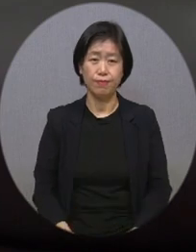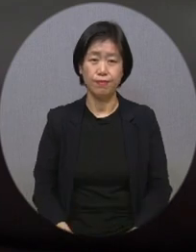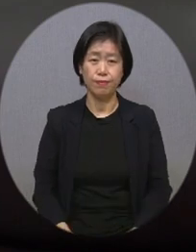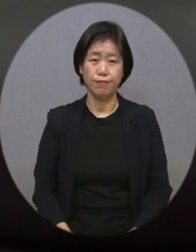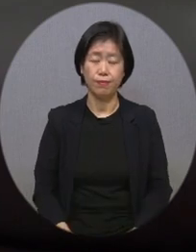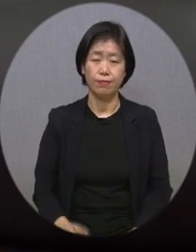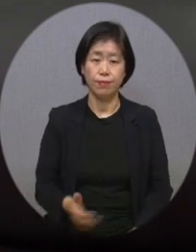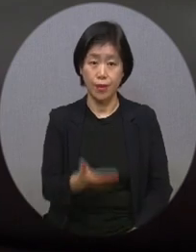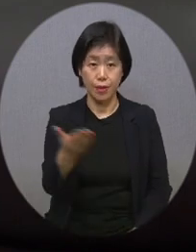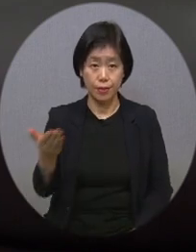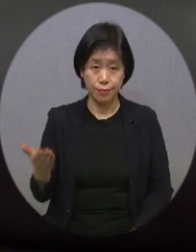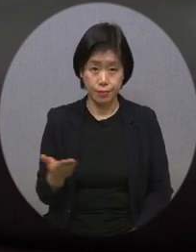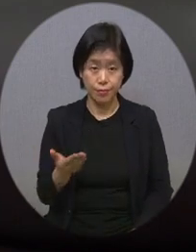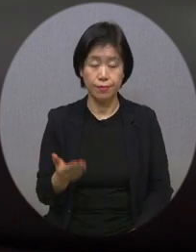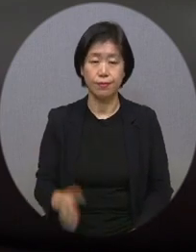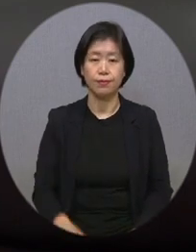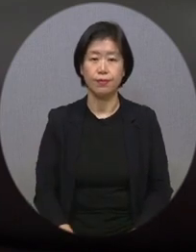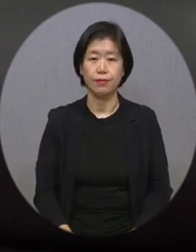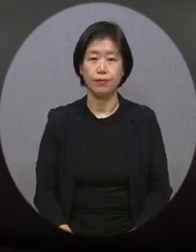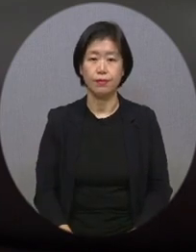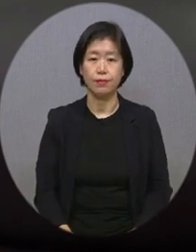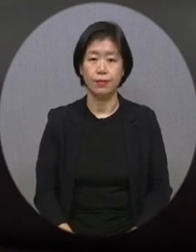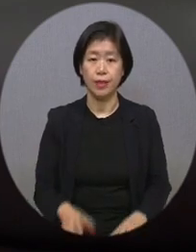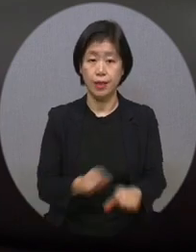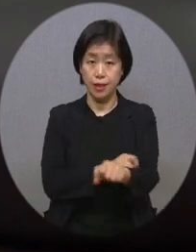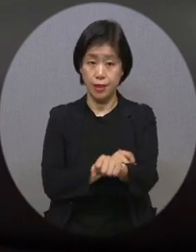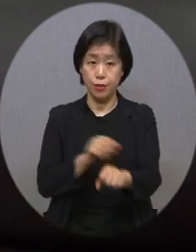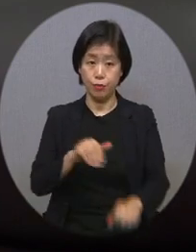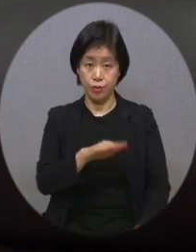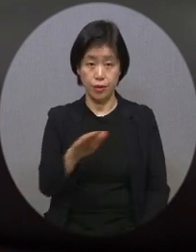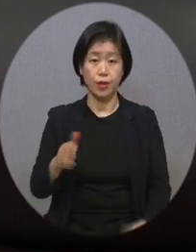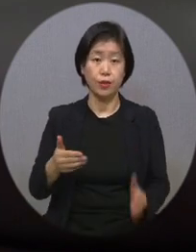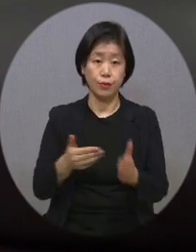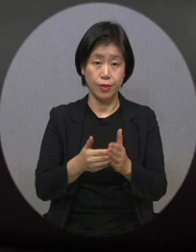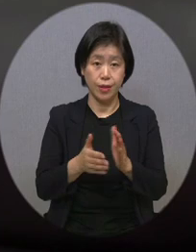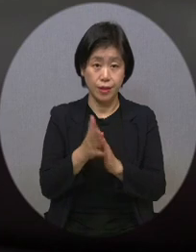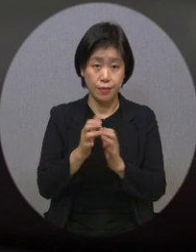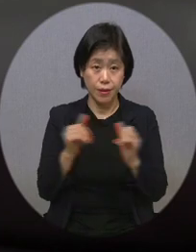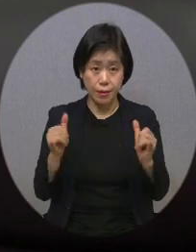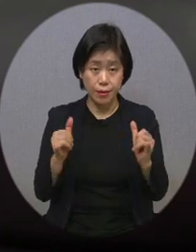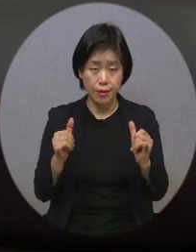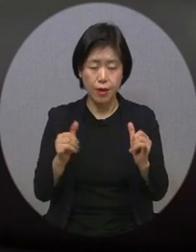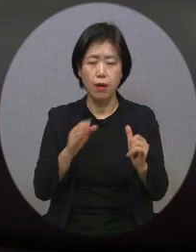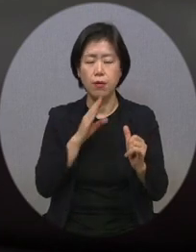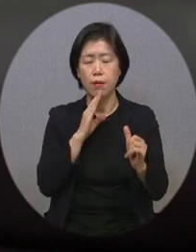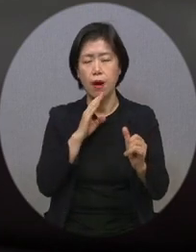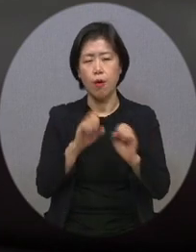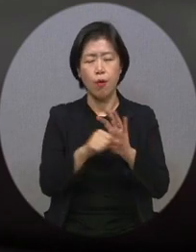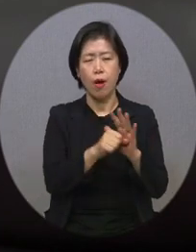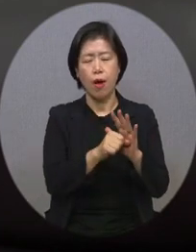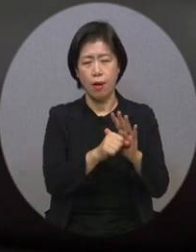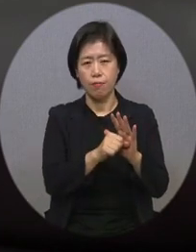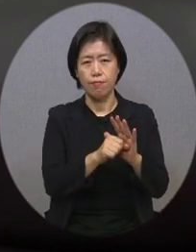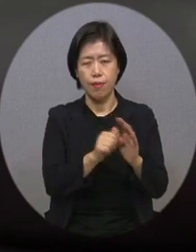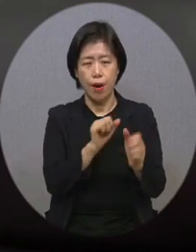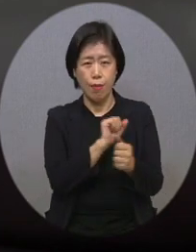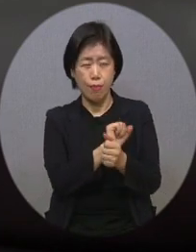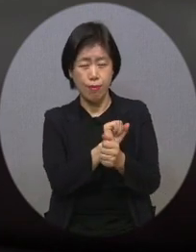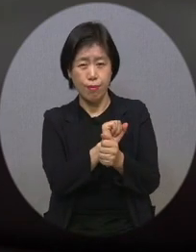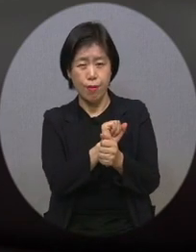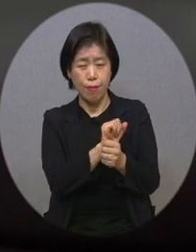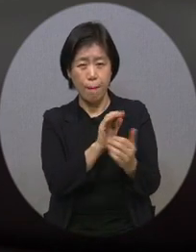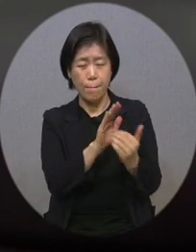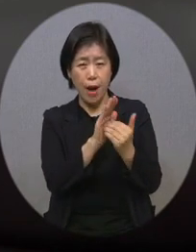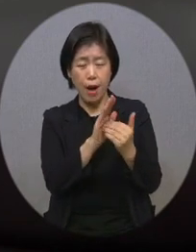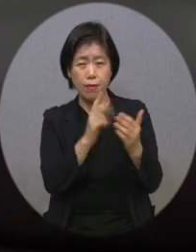여러분께서, 특히 우리 군산 시민들을 예를 들자면은 코로나 방역에 너무나 협조를 많이 해주셔가지고 우리